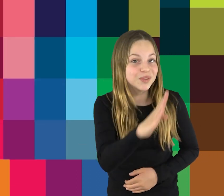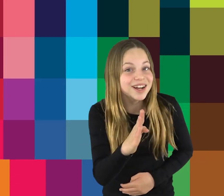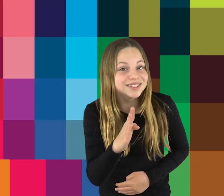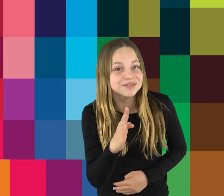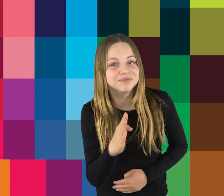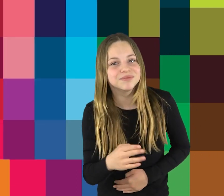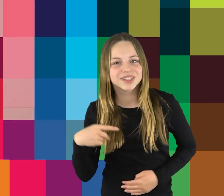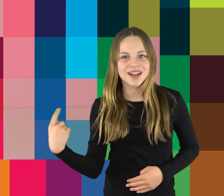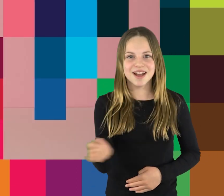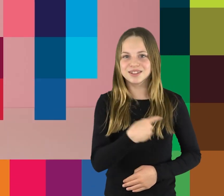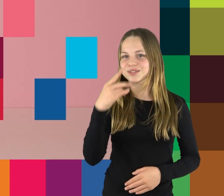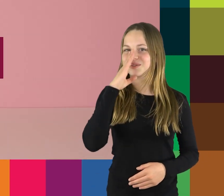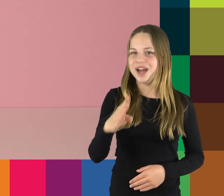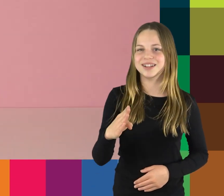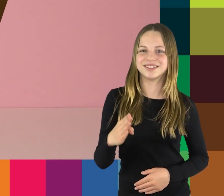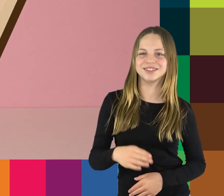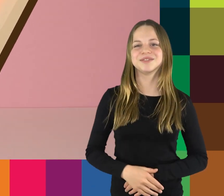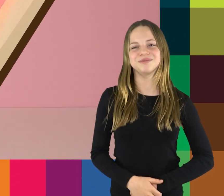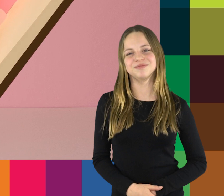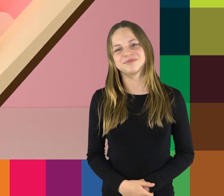on a tous des droits.